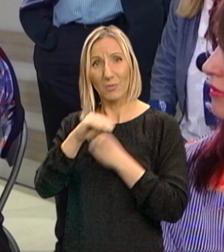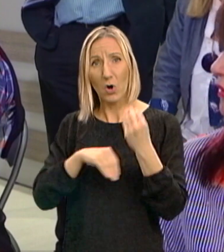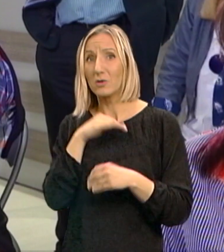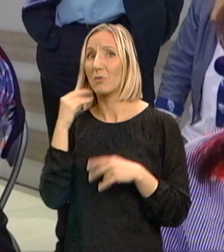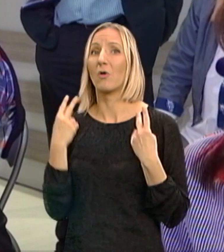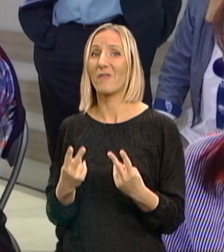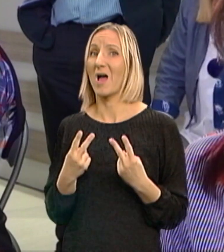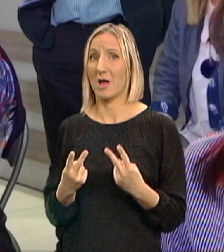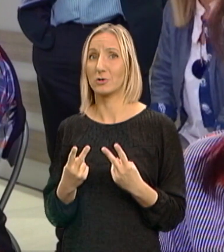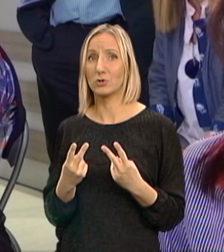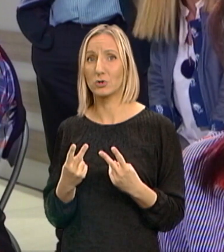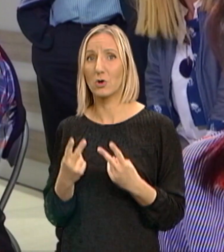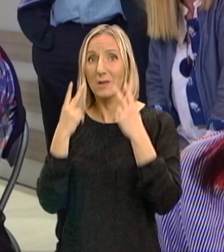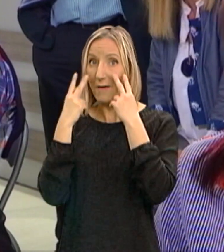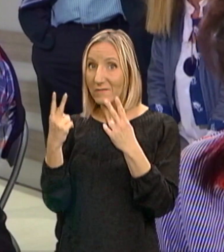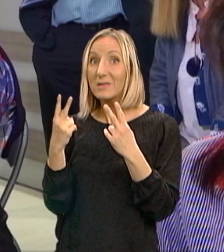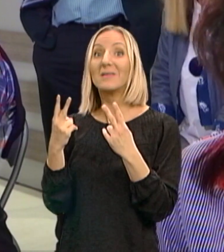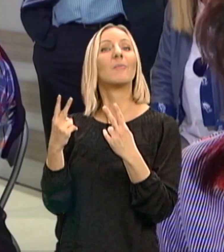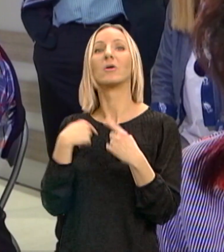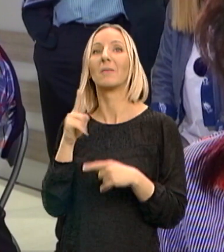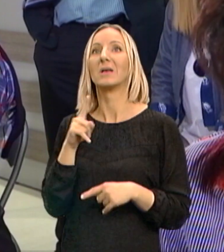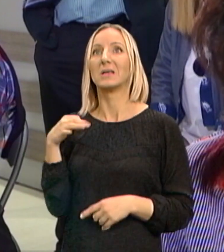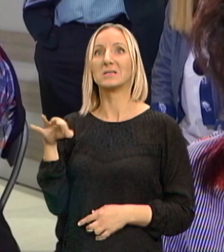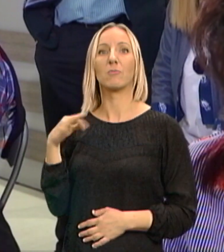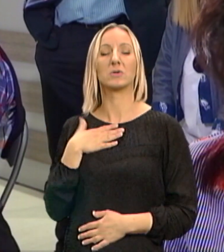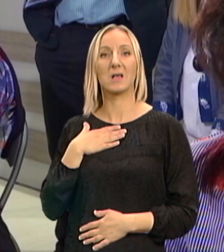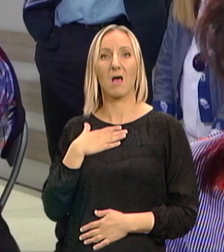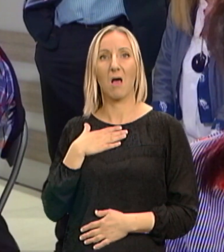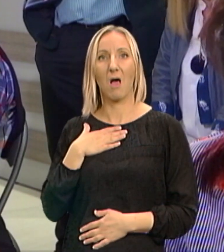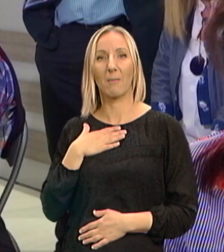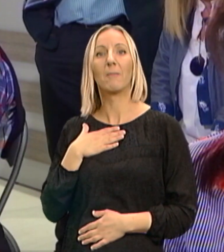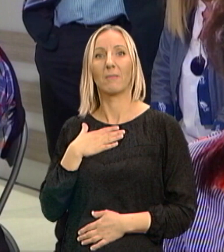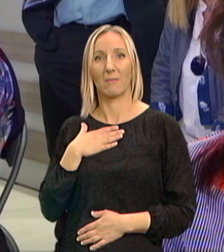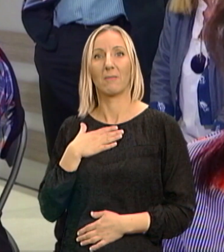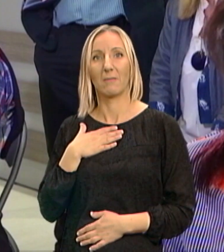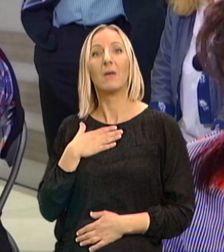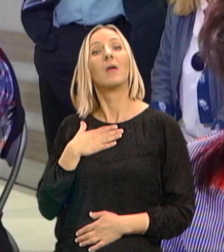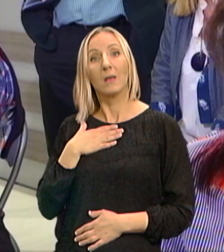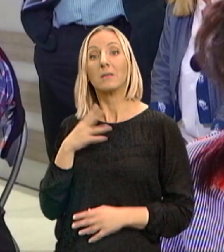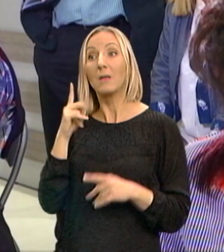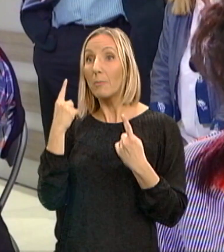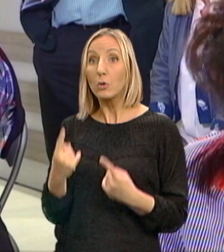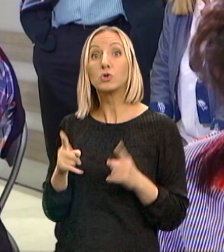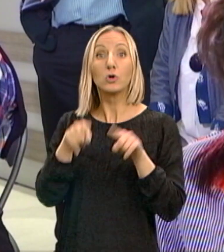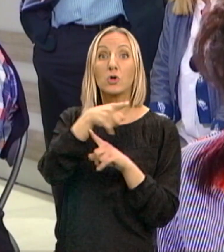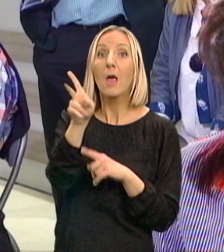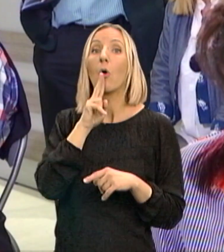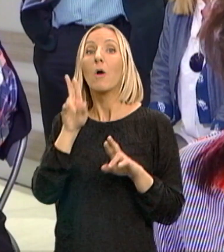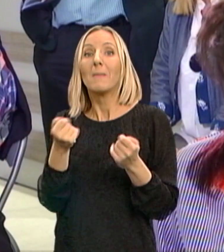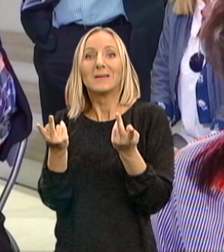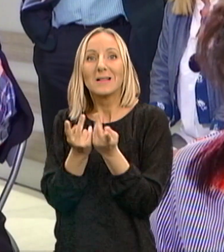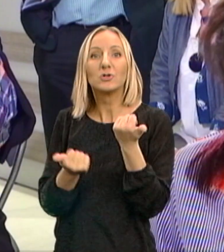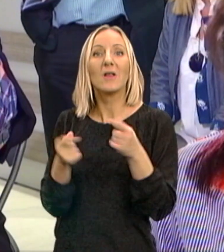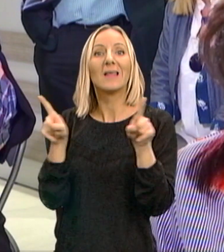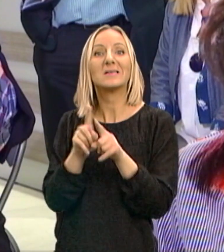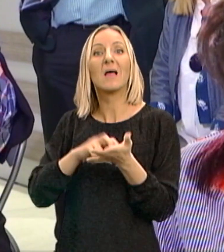znači da vidimo da nismo sami. Znači da postoji još neko ko ima slične ili iste probleme kao i